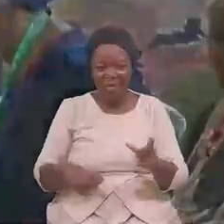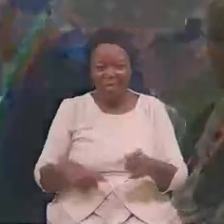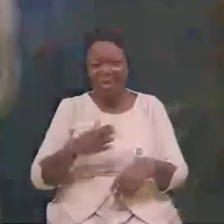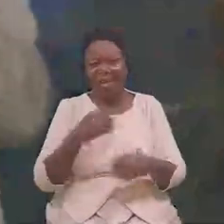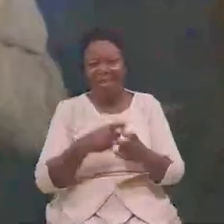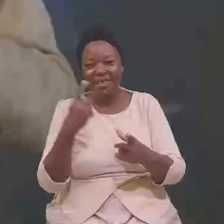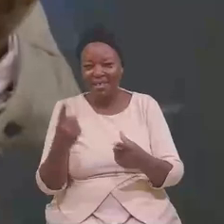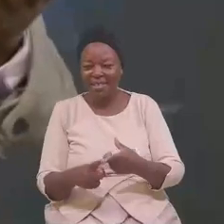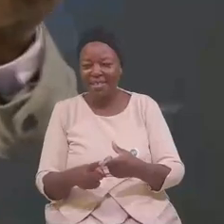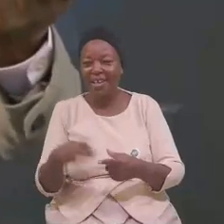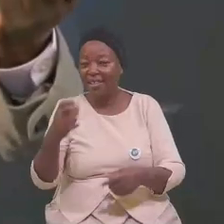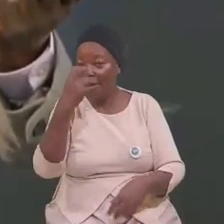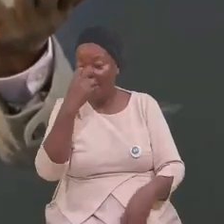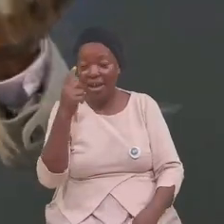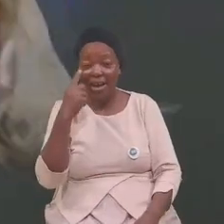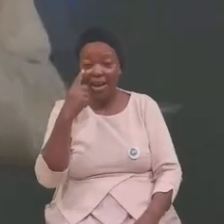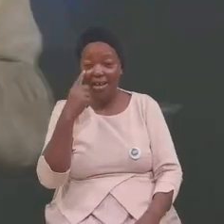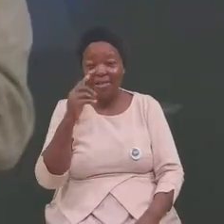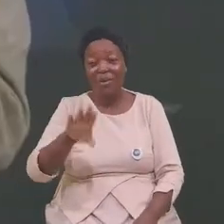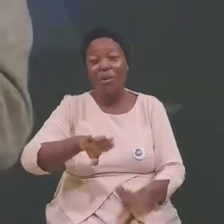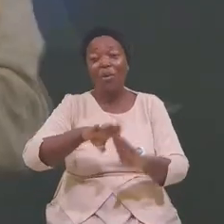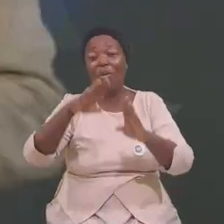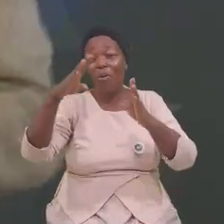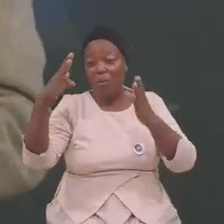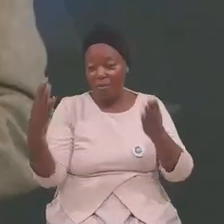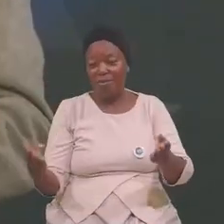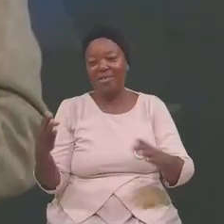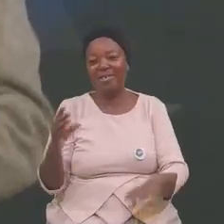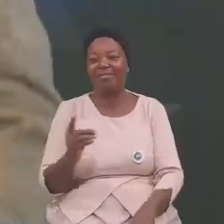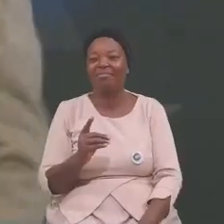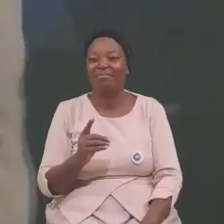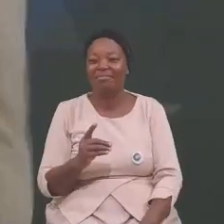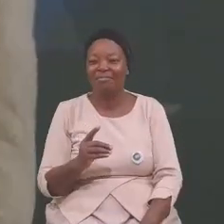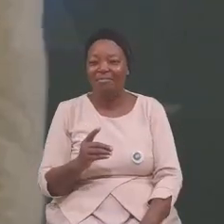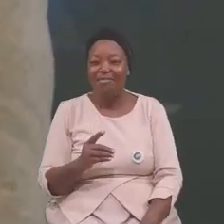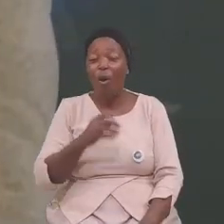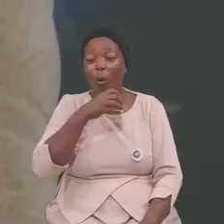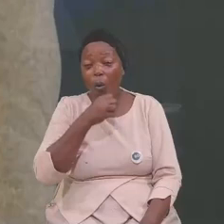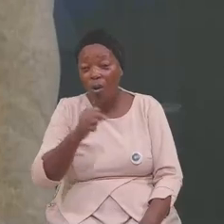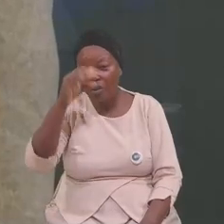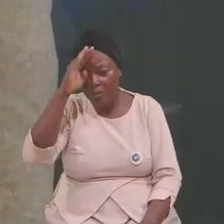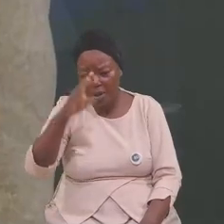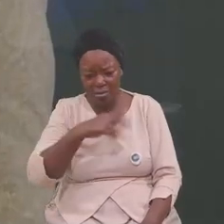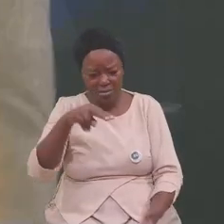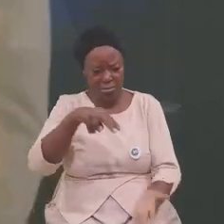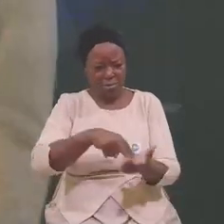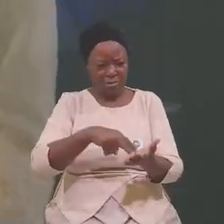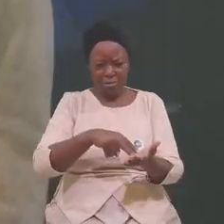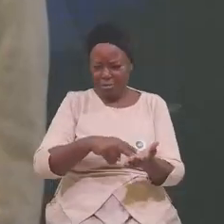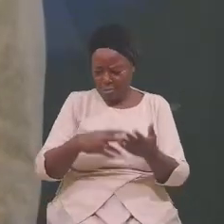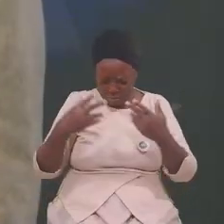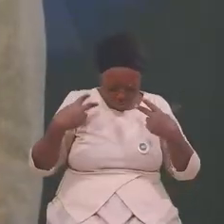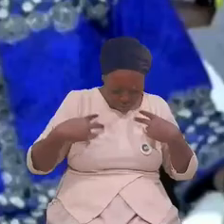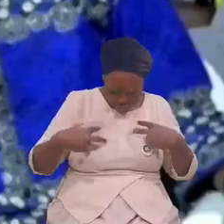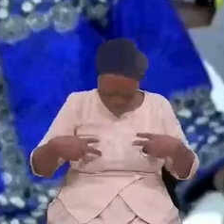Maintenant les yeux aveugles aussi s'ouvrirent. Un vieillard, il se leva. Il a dit, regardez mes